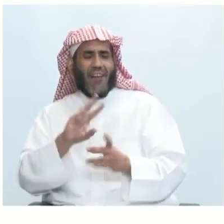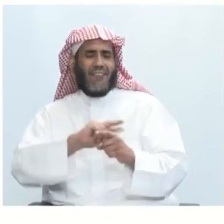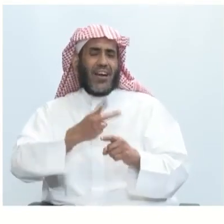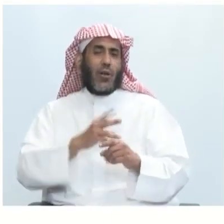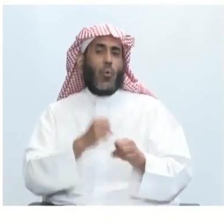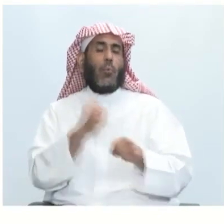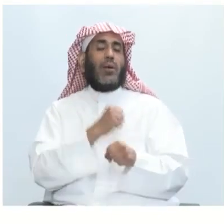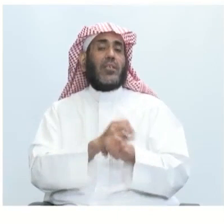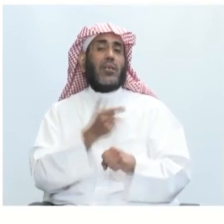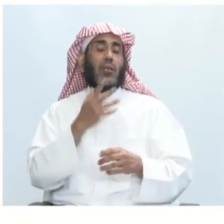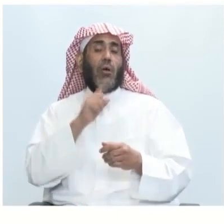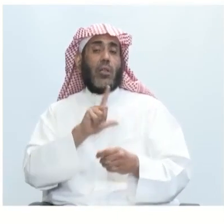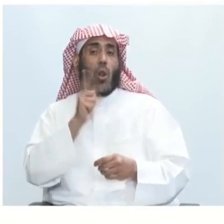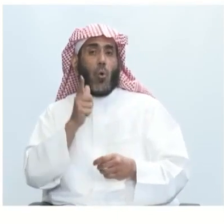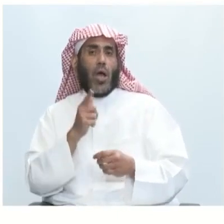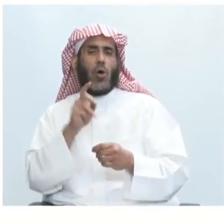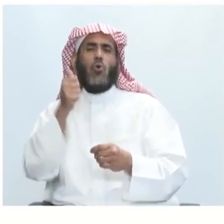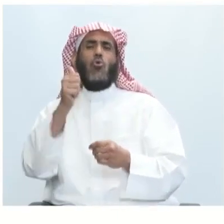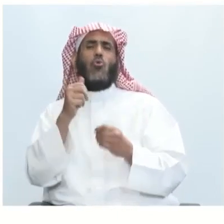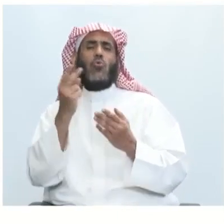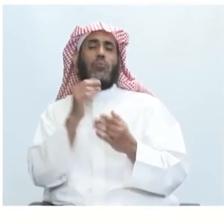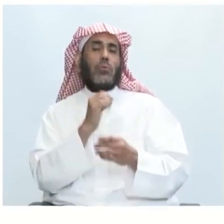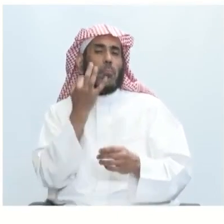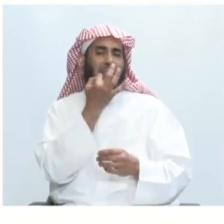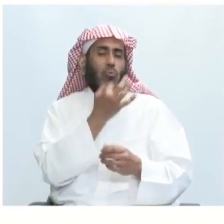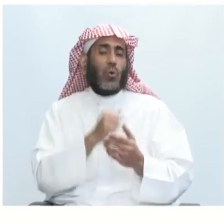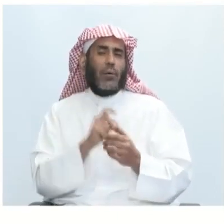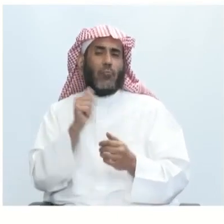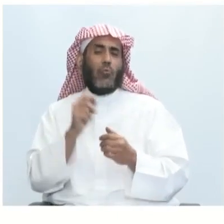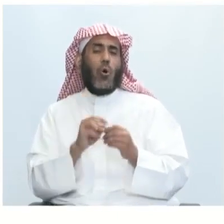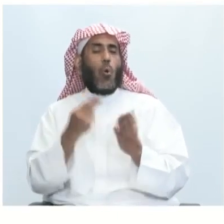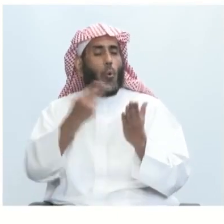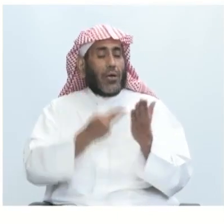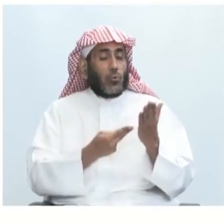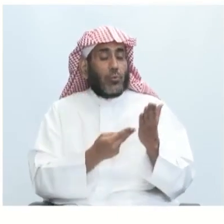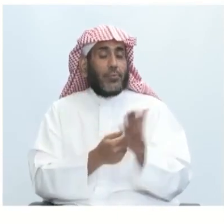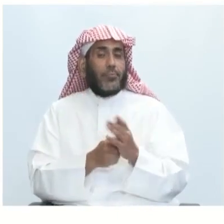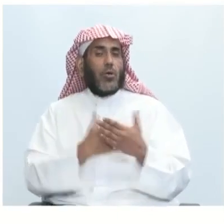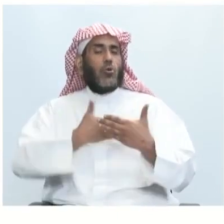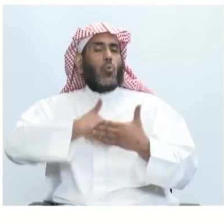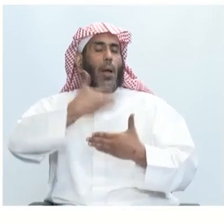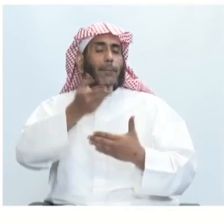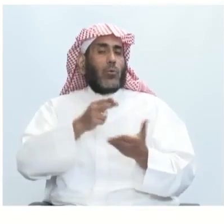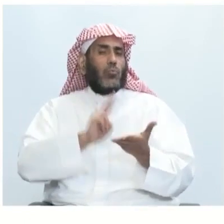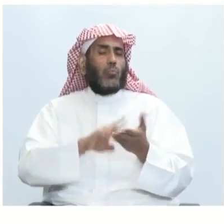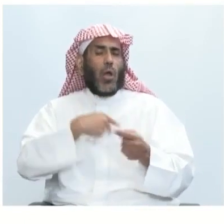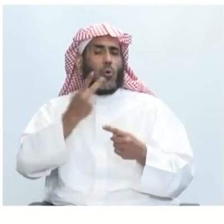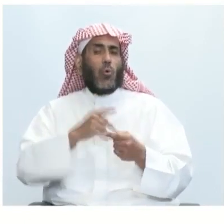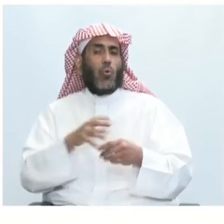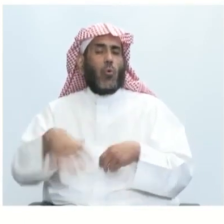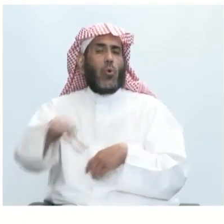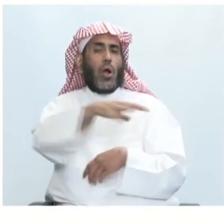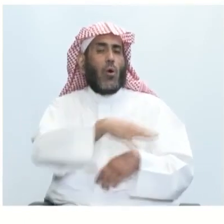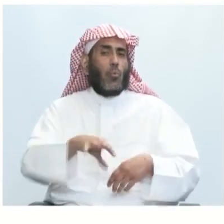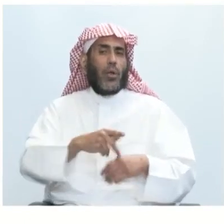ممارسه اللغه حيث ان اللغه رموز منطوقه ومكتوبه يعبر بها كل قوم عن